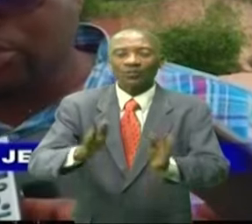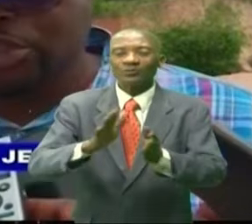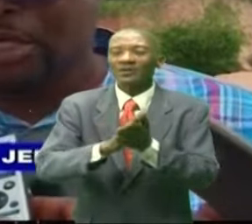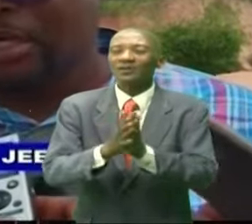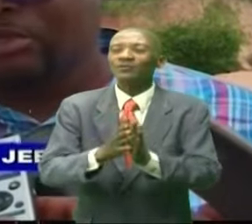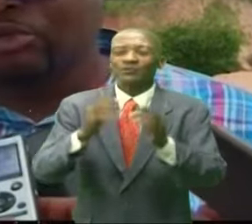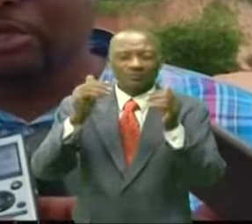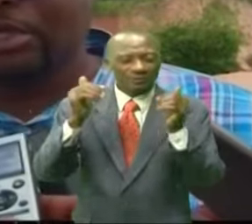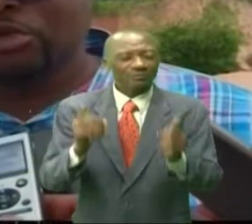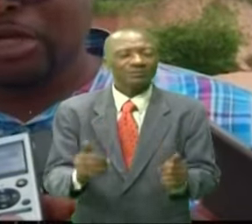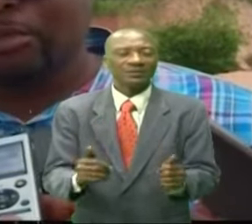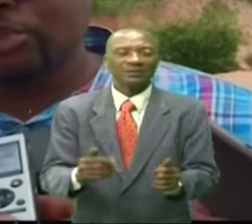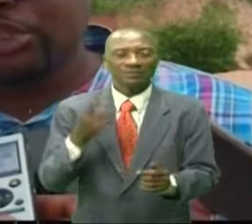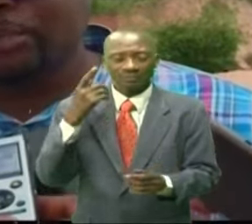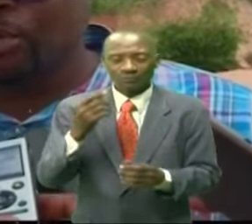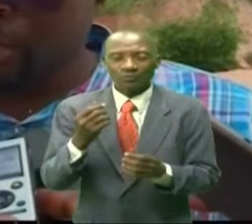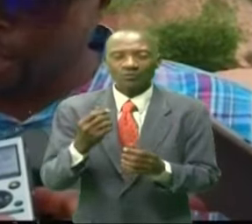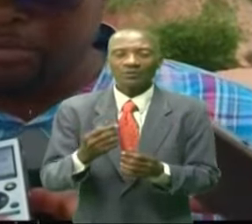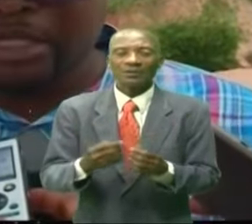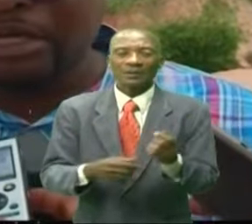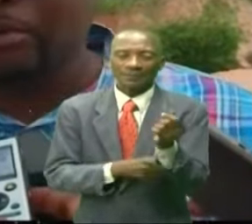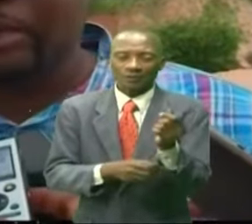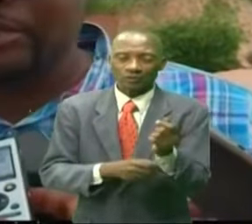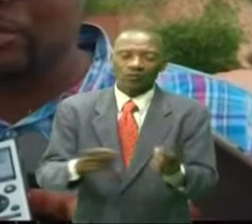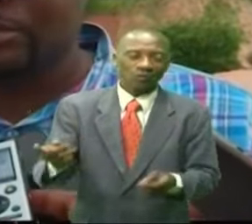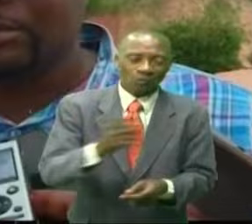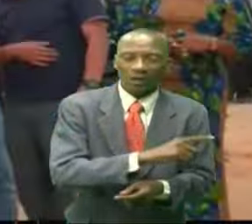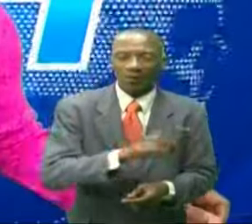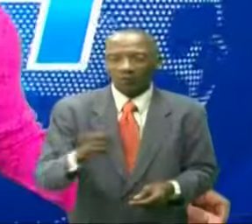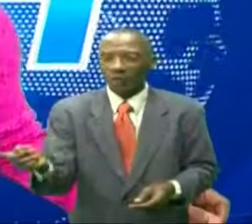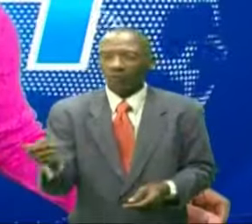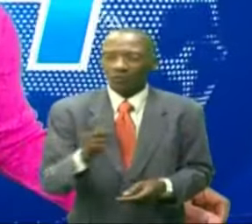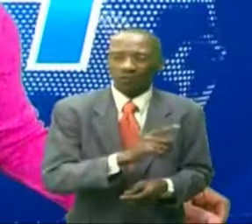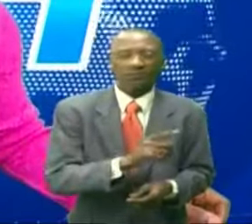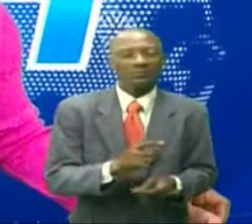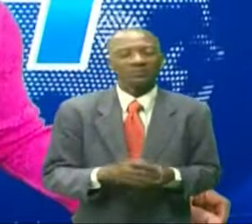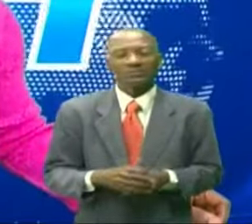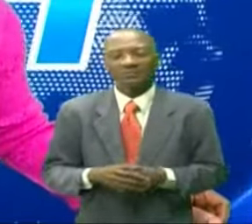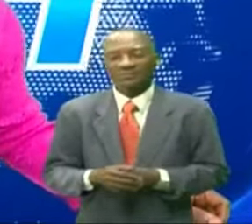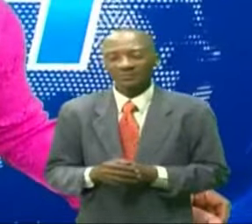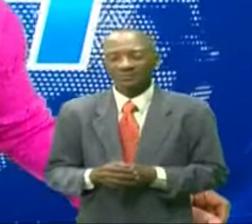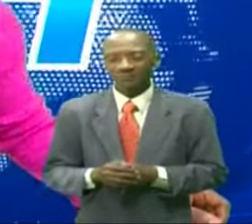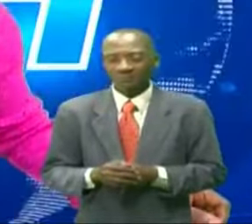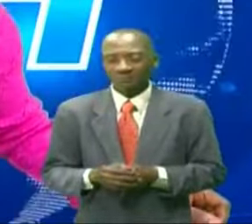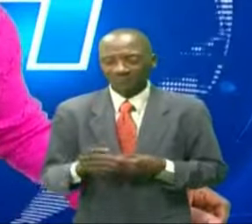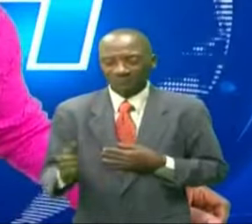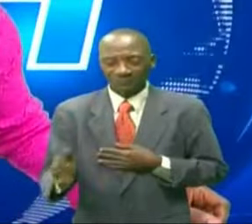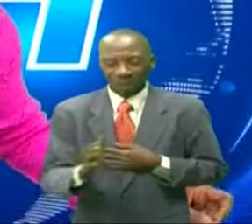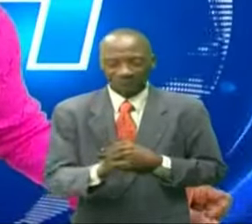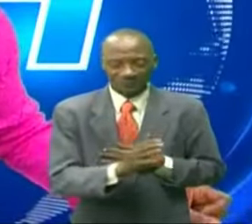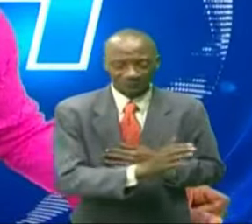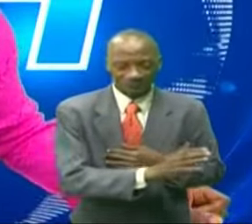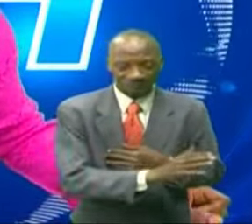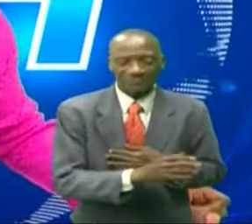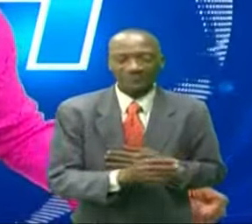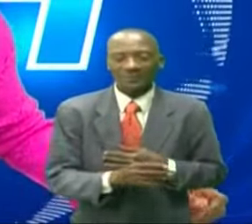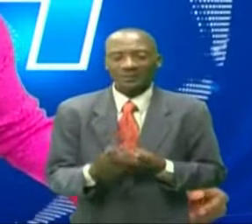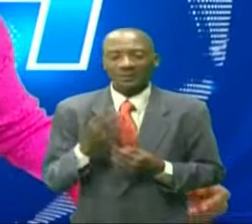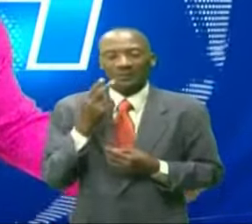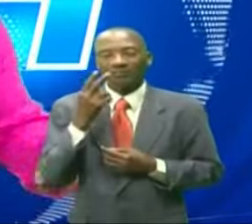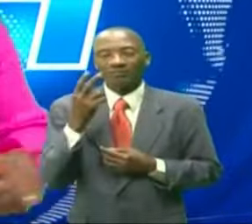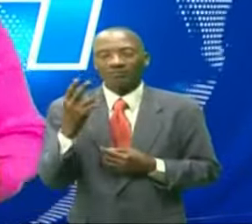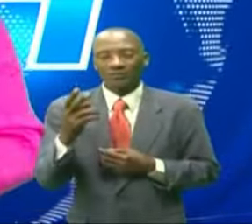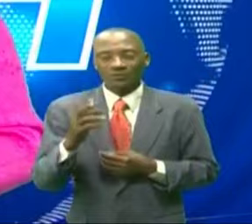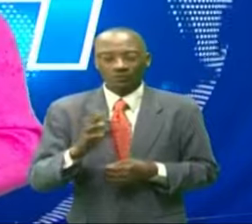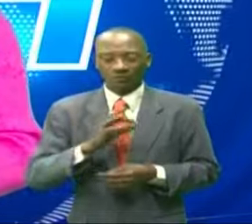certaines rallonges sur le projet pour le bien de la population. Vision Fatshi rénovée s'est donné